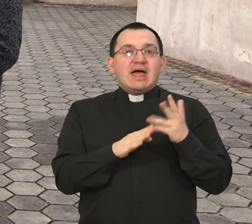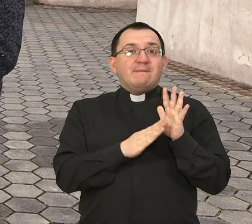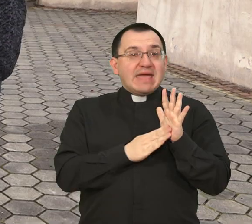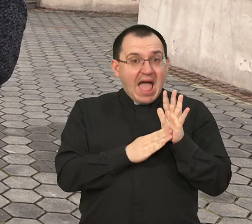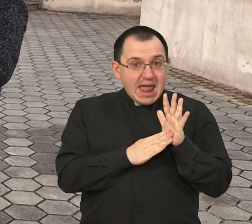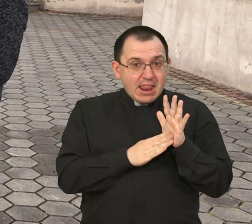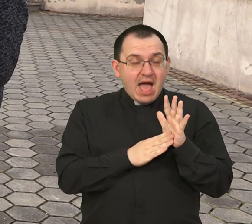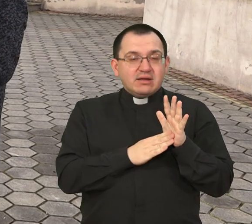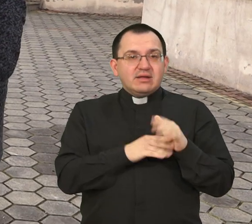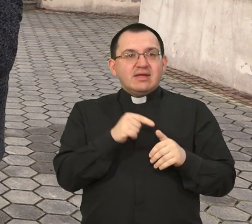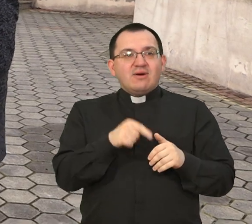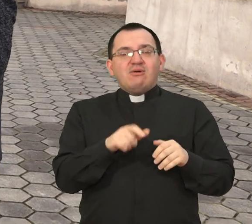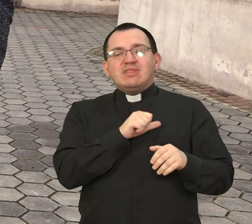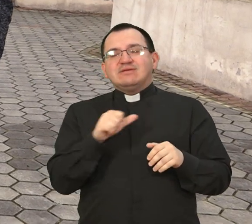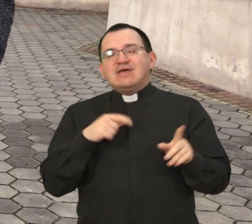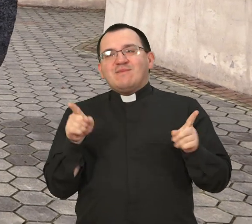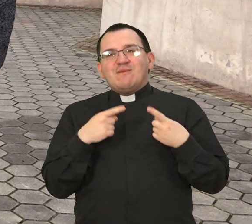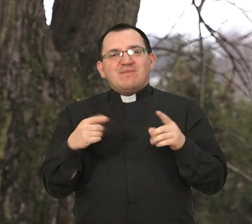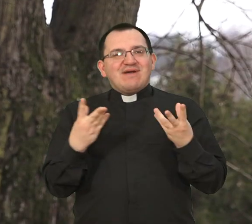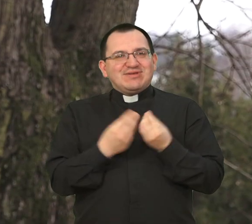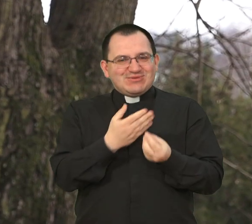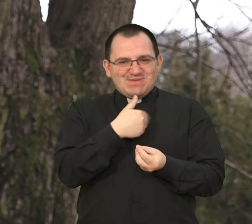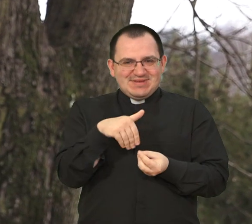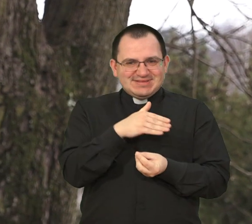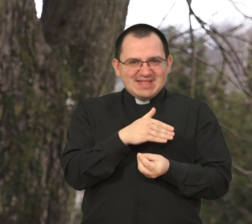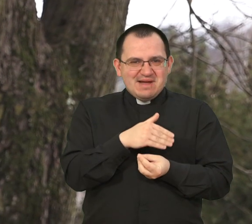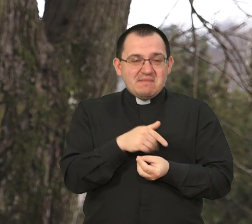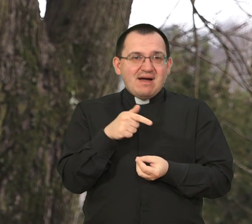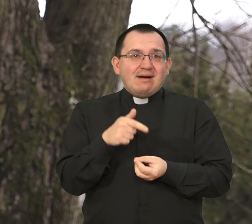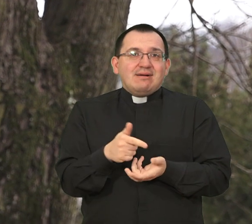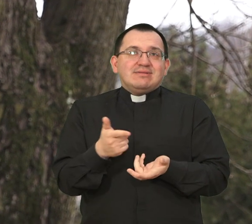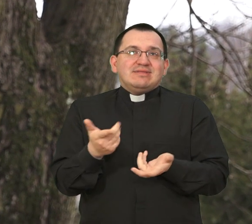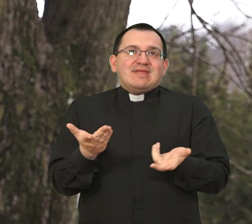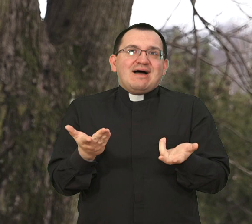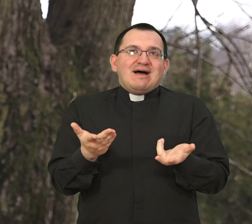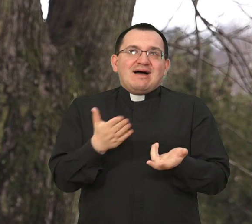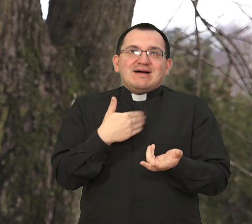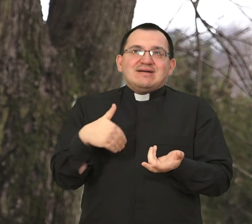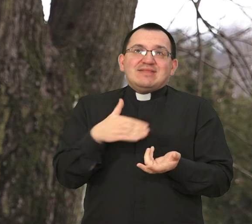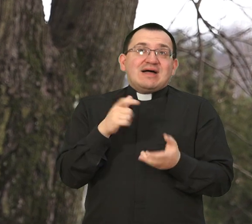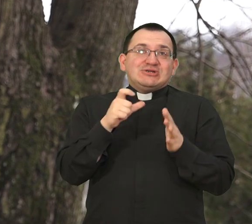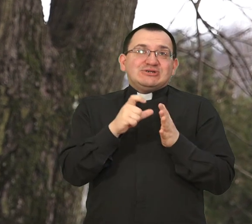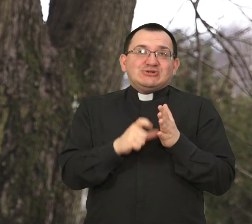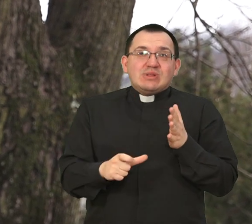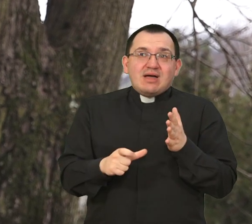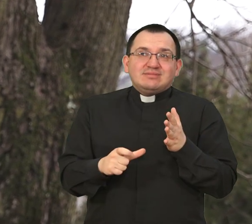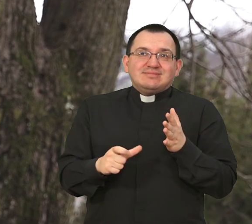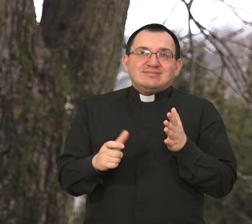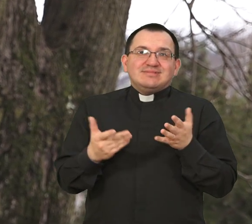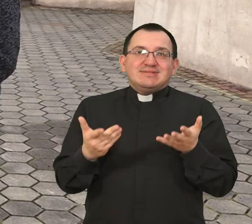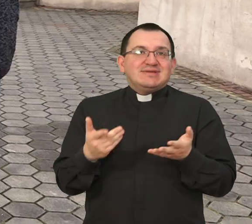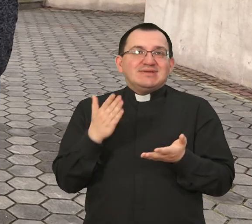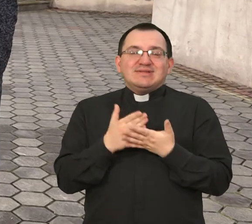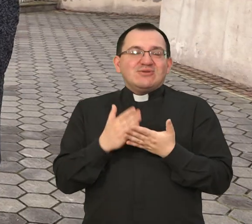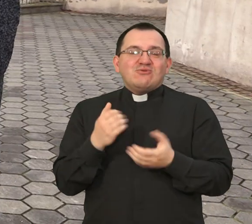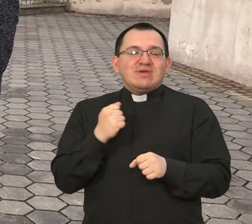Mihaela, ona nam samo pjeva s nama. Ona je naš član i